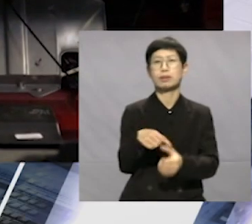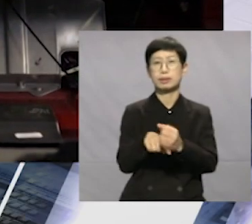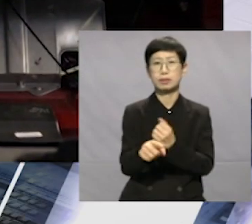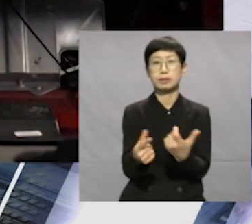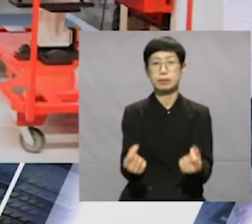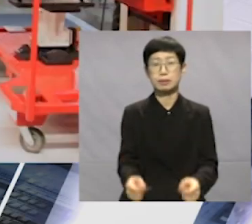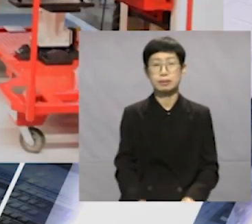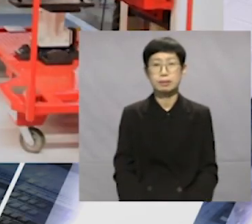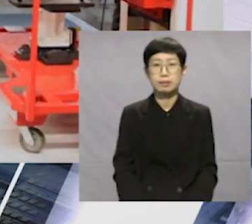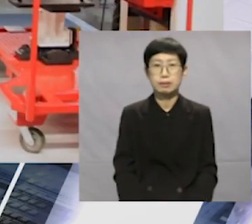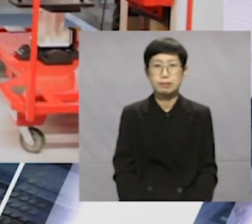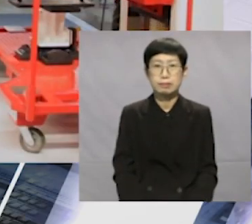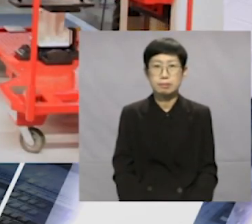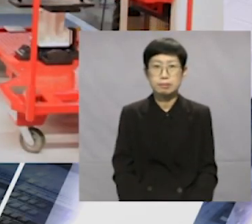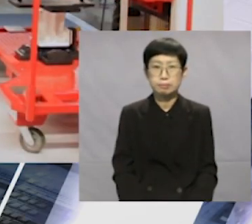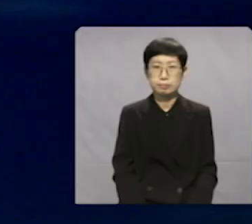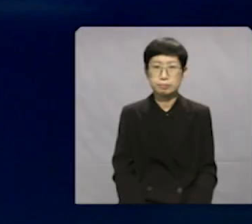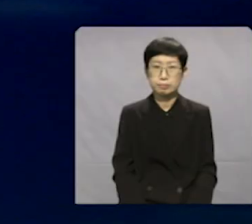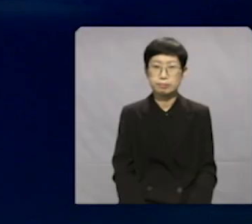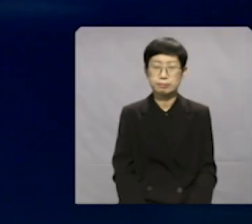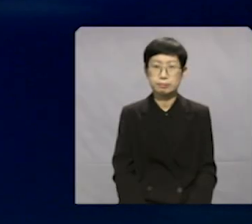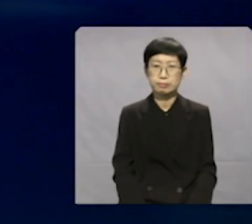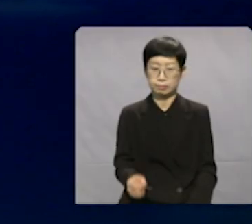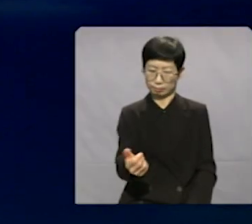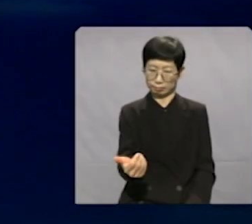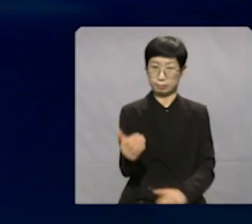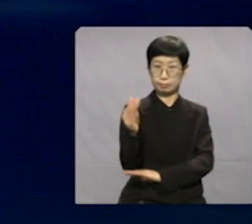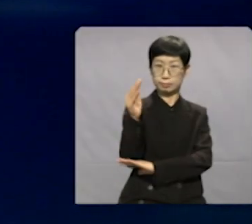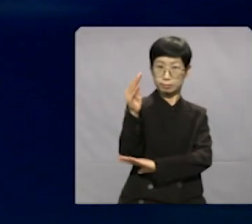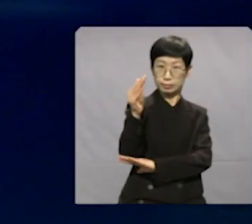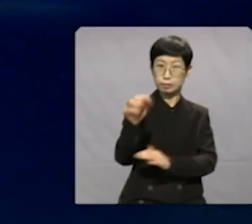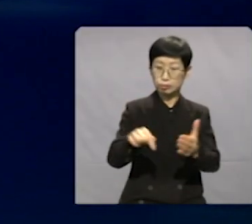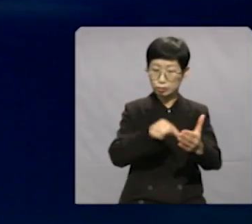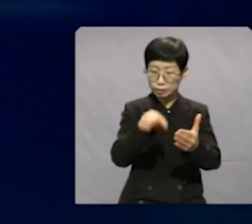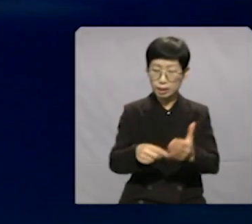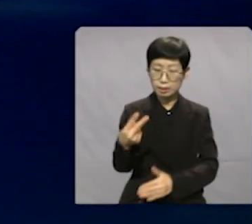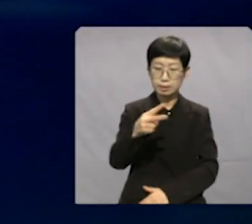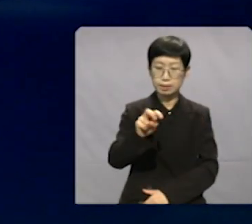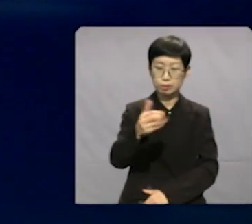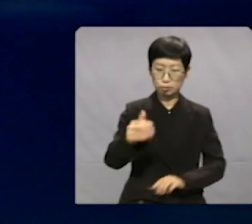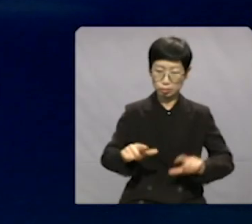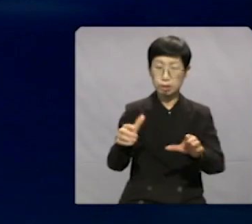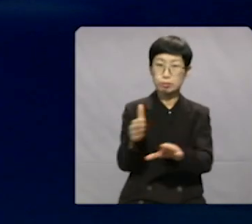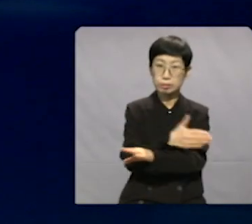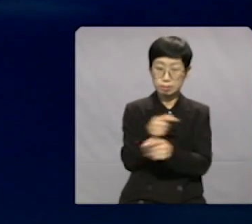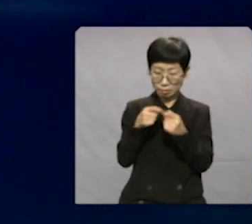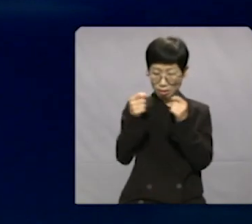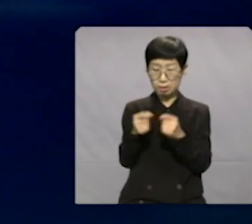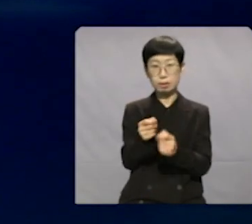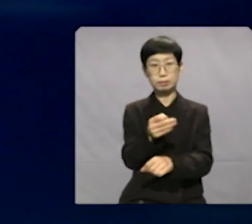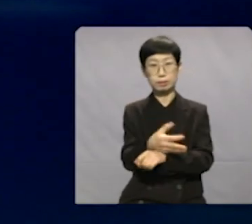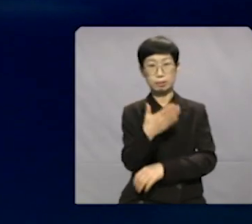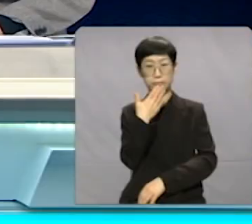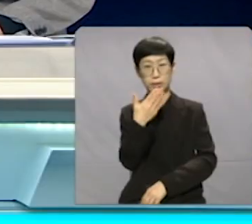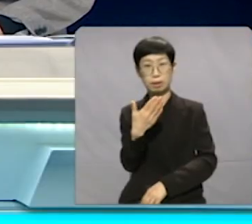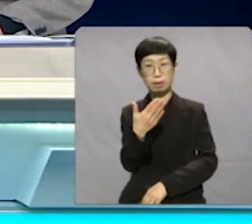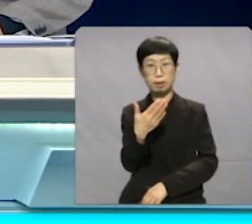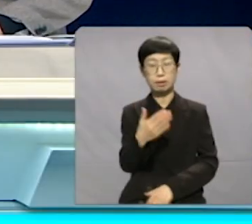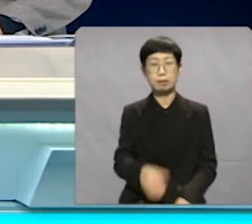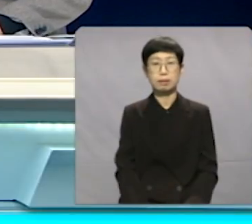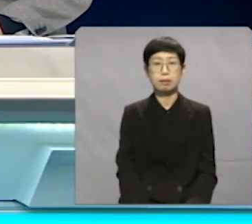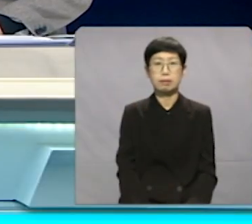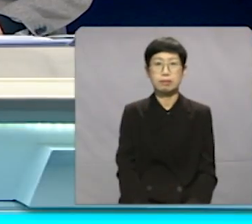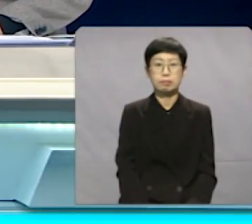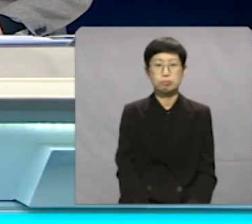있을 것 같습니다. 근데 앞서 몇 가지 사례를 들어주시긴 했는데 네네. 29년도부터 개인 수요가 이제 본격화될 것이다.